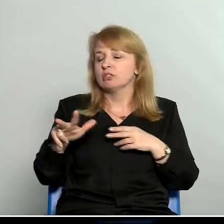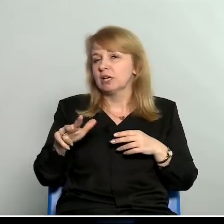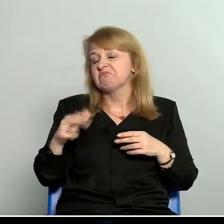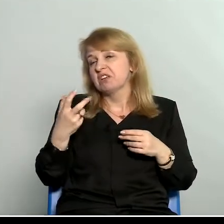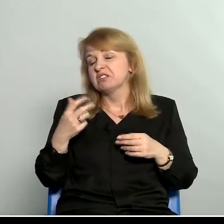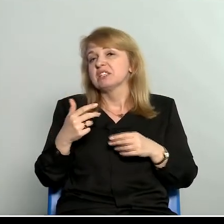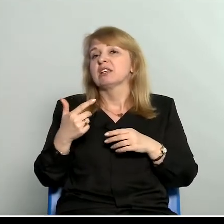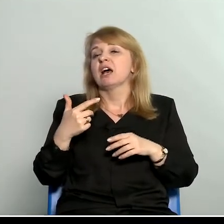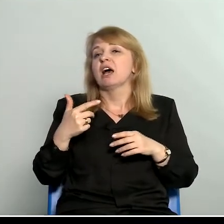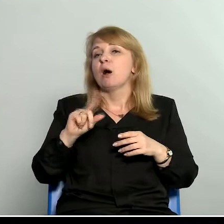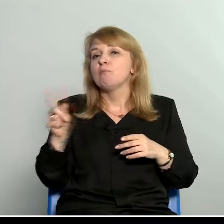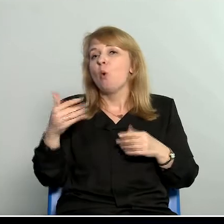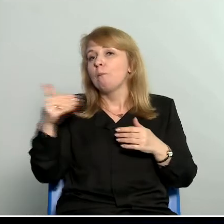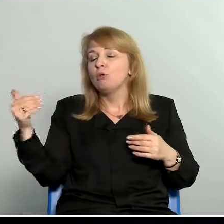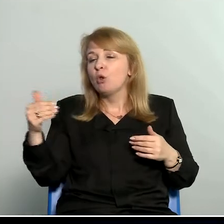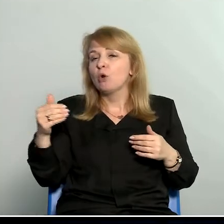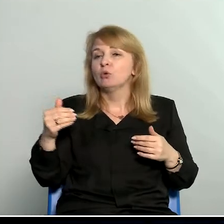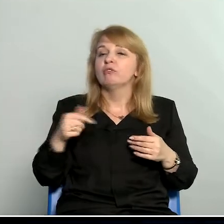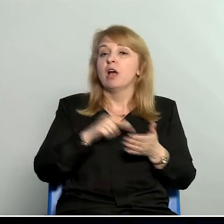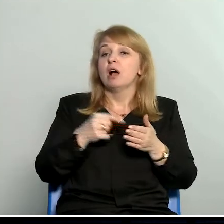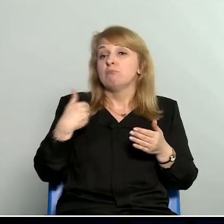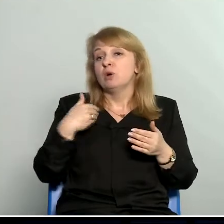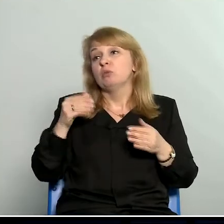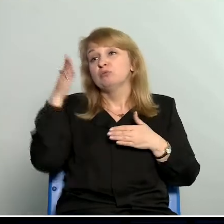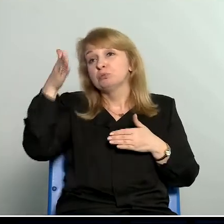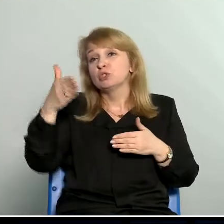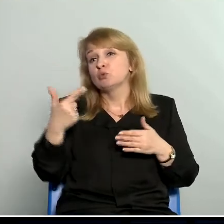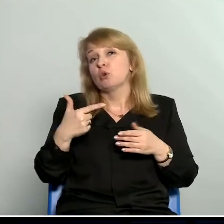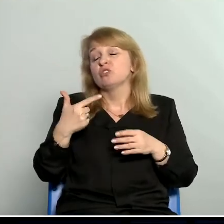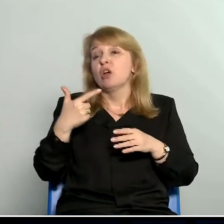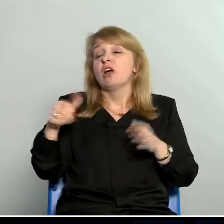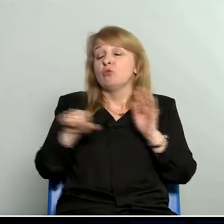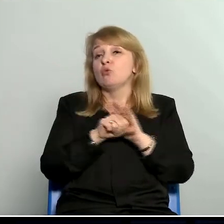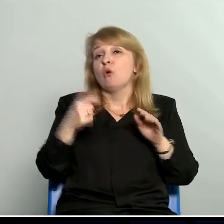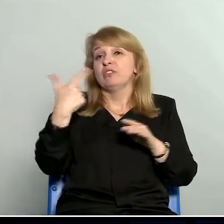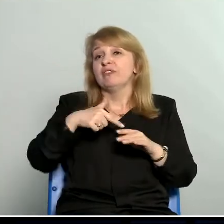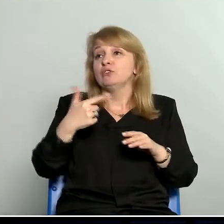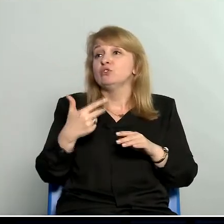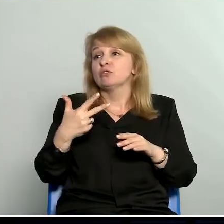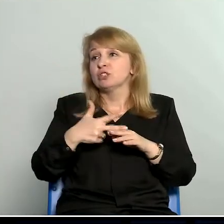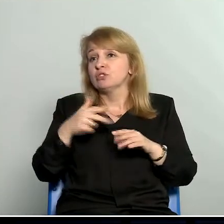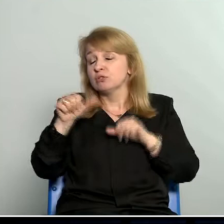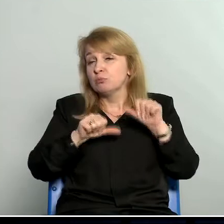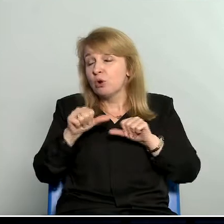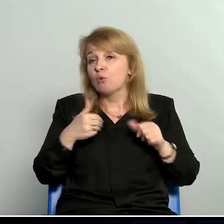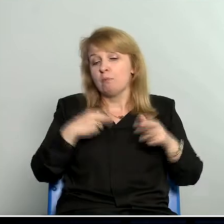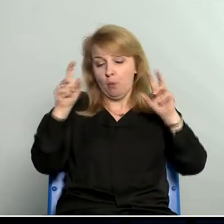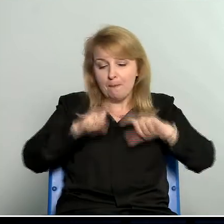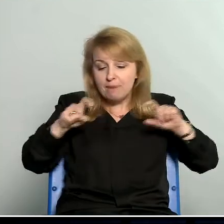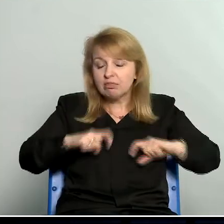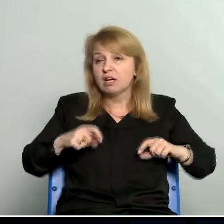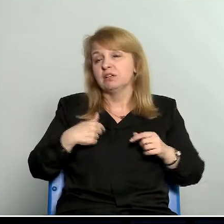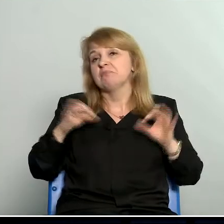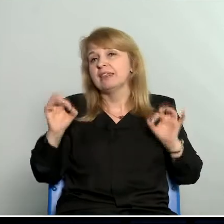złotych. W perspektywie 14.20 planujemy przeznaczyć, no, bez mała 100 milionów euro. Tak nam wyszło w badaniu ex ante i nie